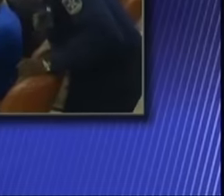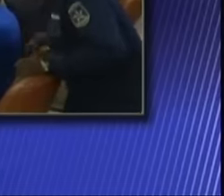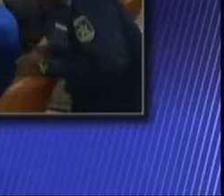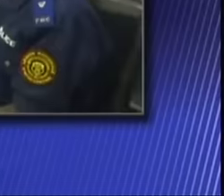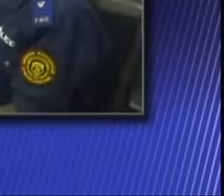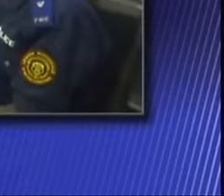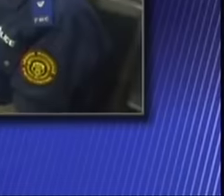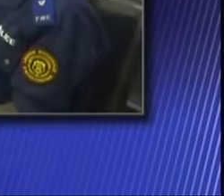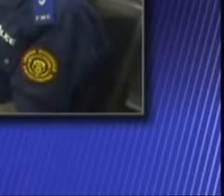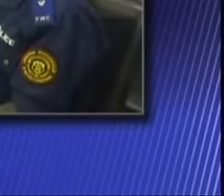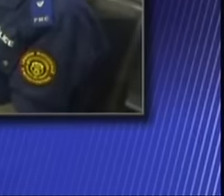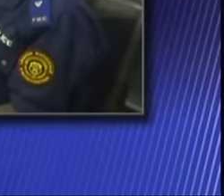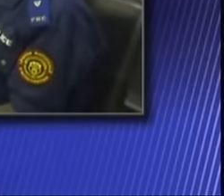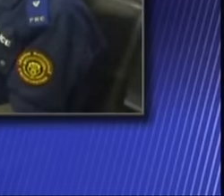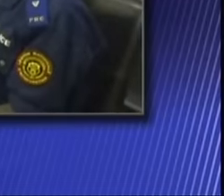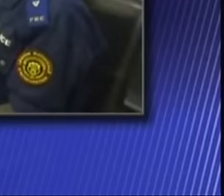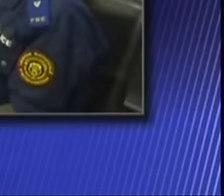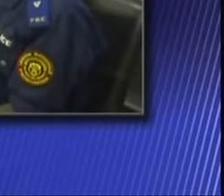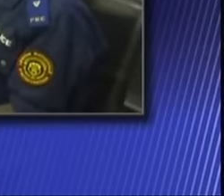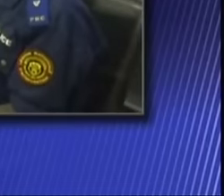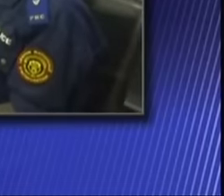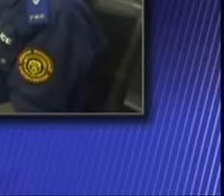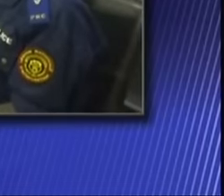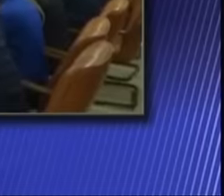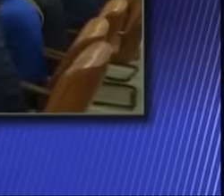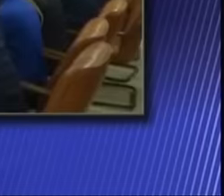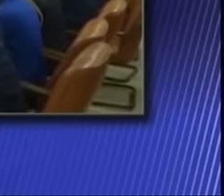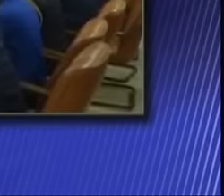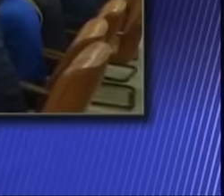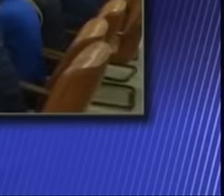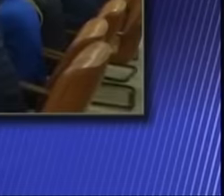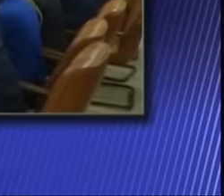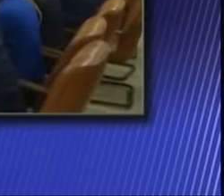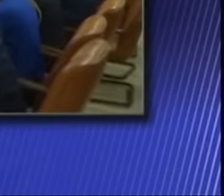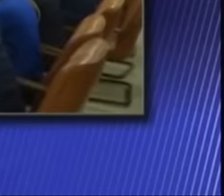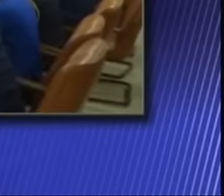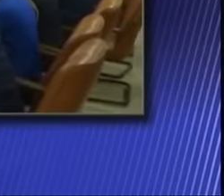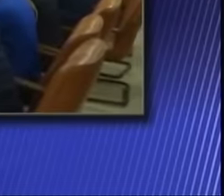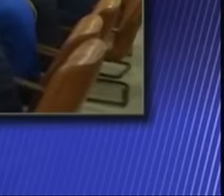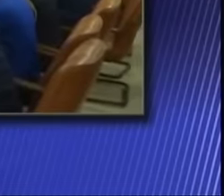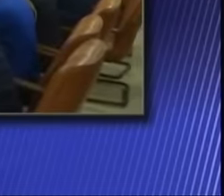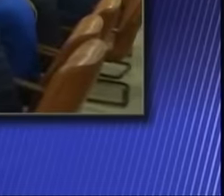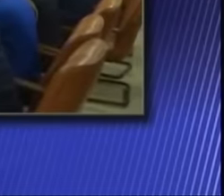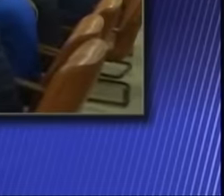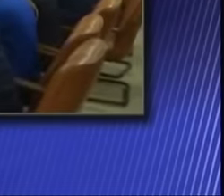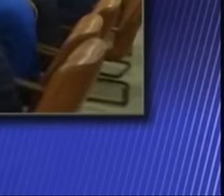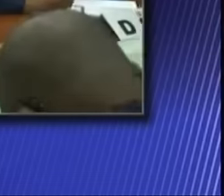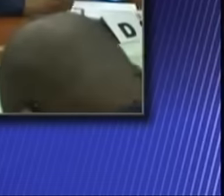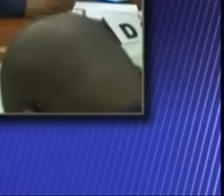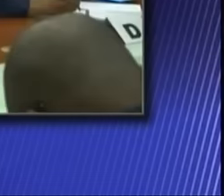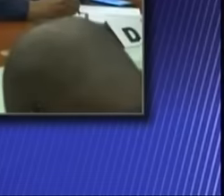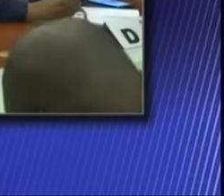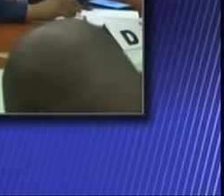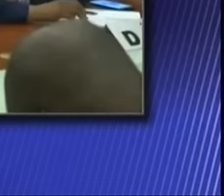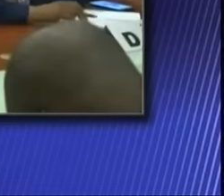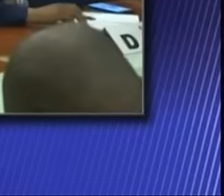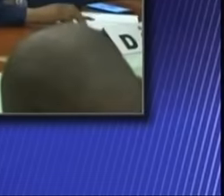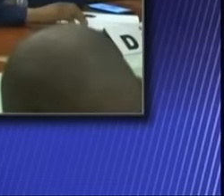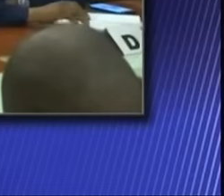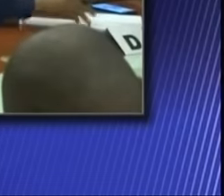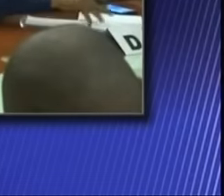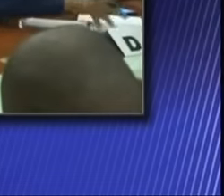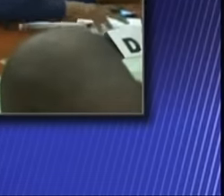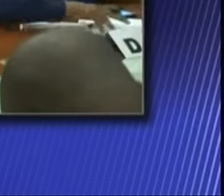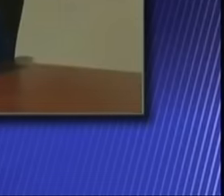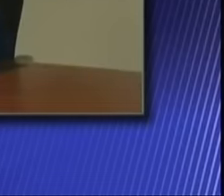à éviter tout débordement. Les forces de l'ordre se sont aussi félicitées du bilan d'après le jour du vote. Zéro décès, zéro blessé